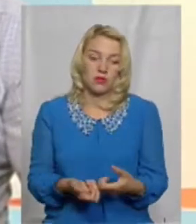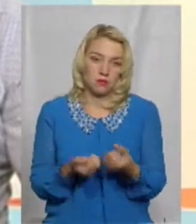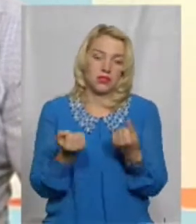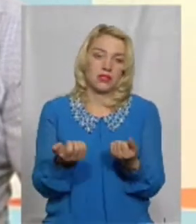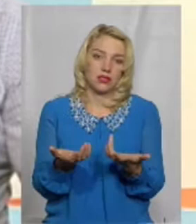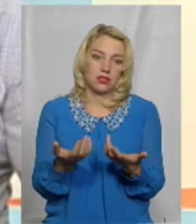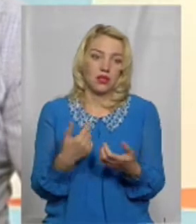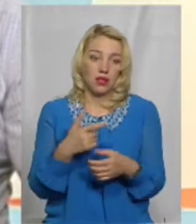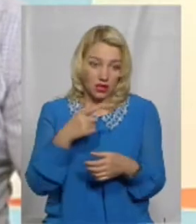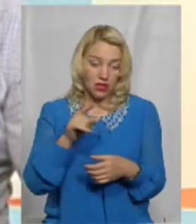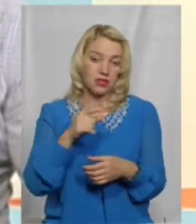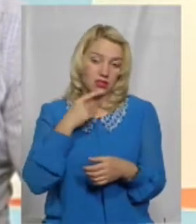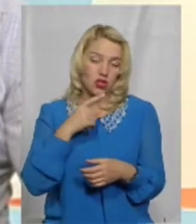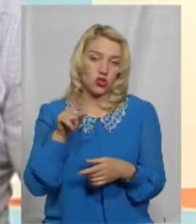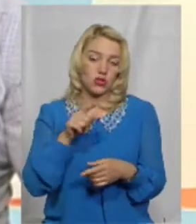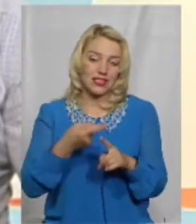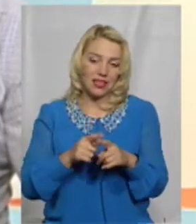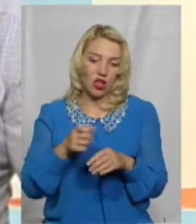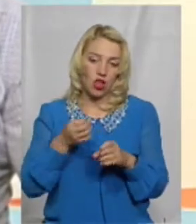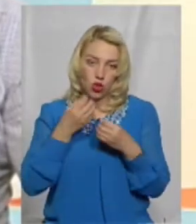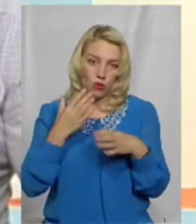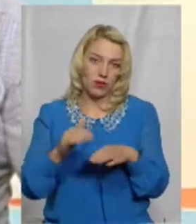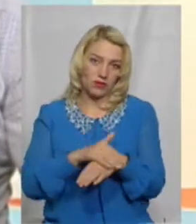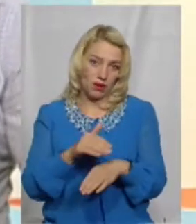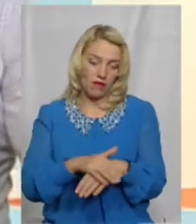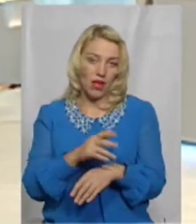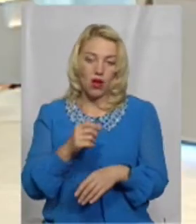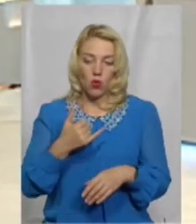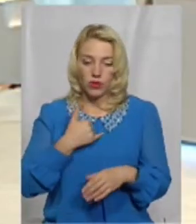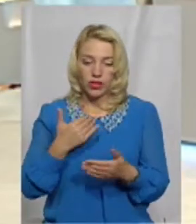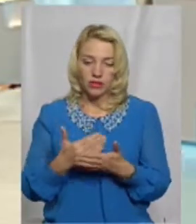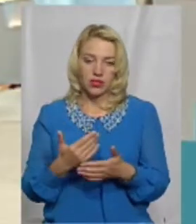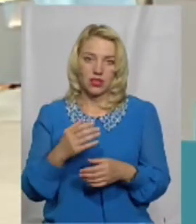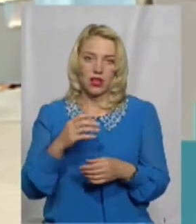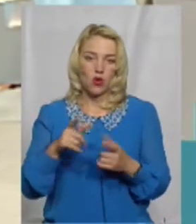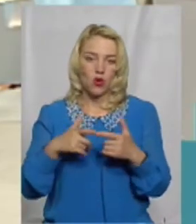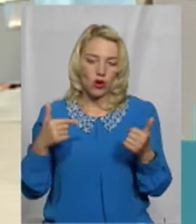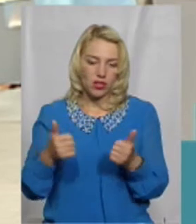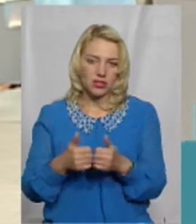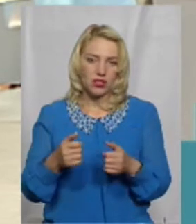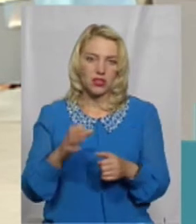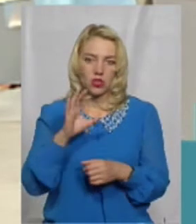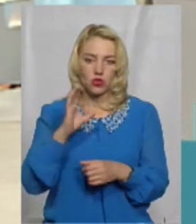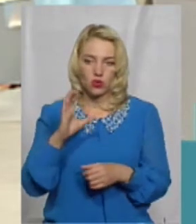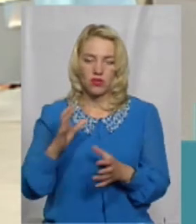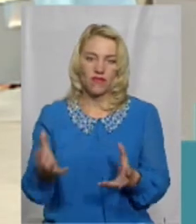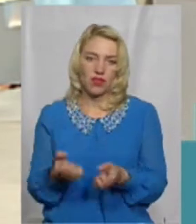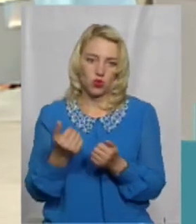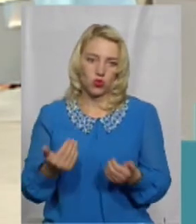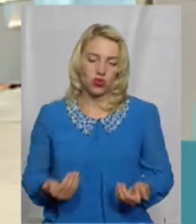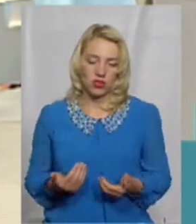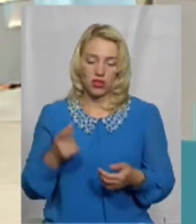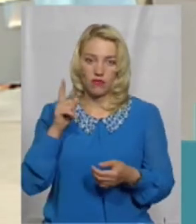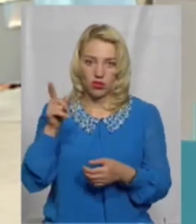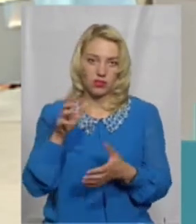що ти... Добру справу. Ну, не треба підкидати. У нас є організації СОС, «Врятуй життя». Вони займаються таким. Будь